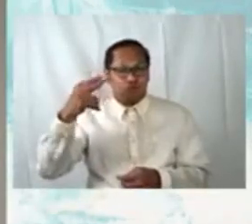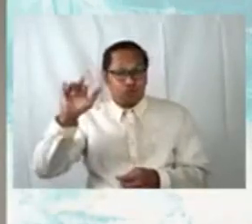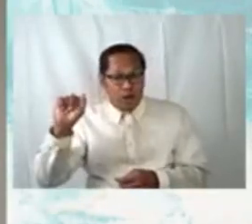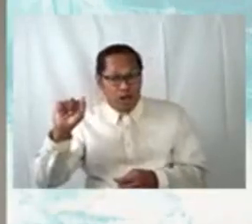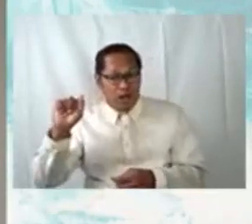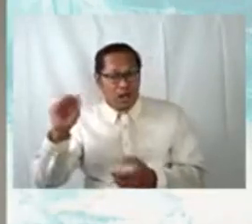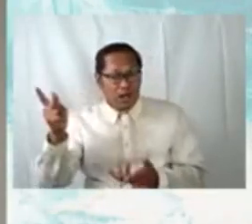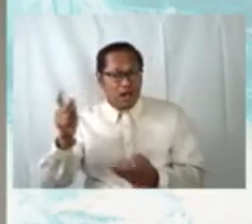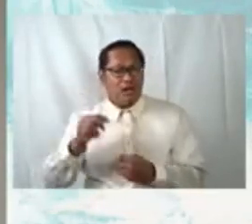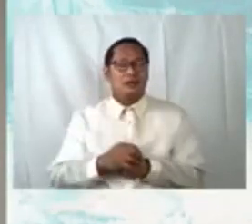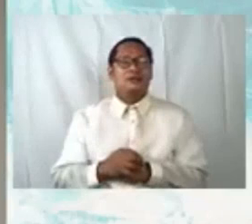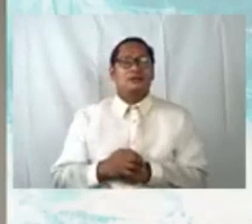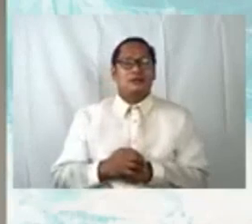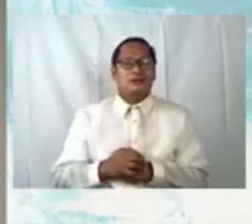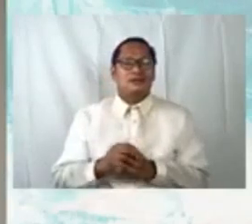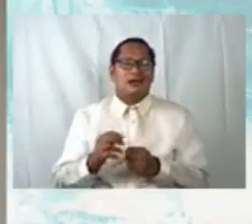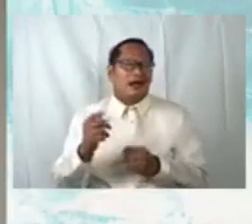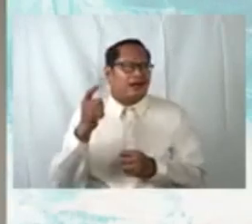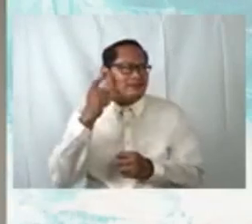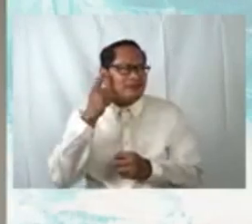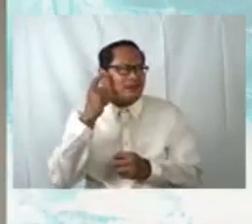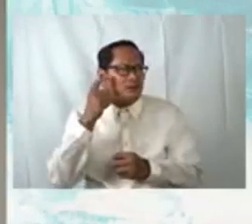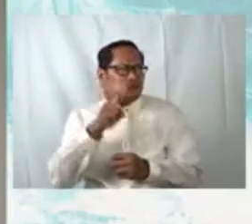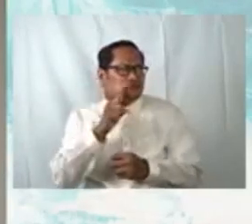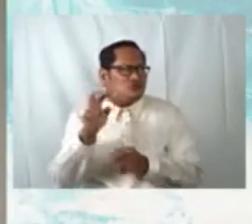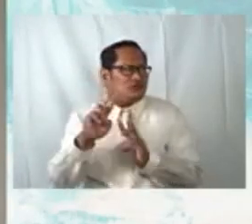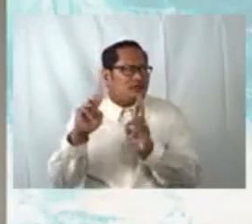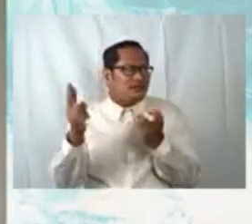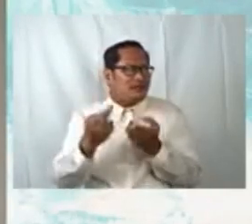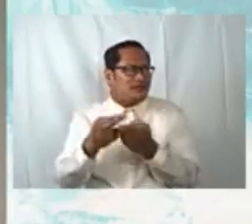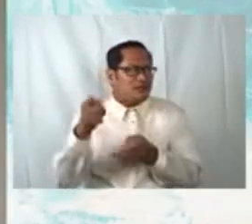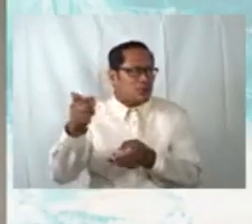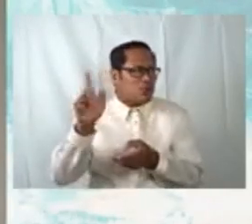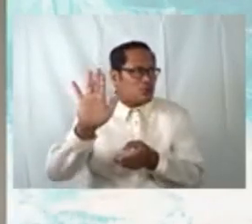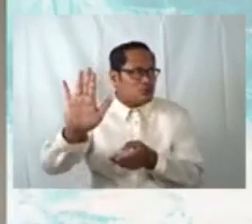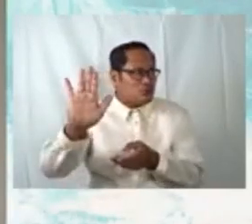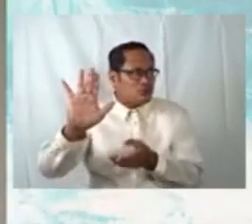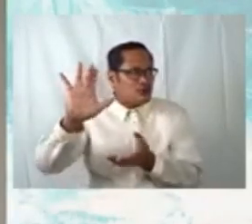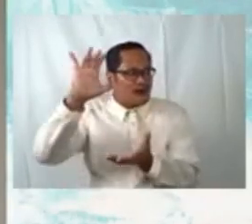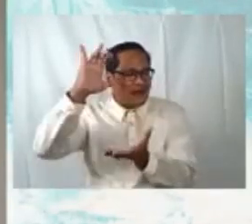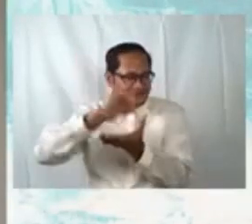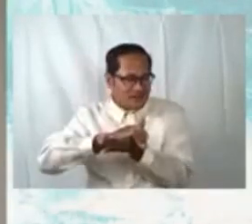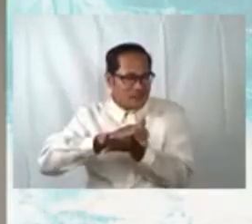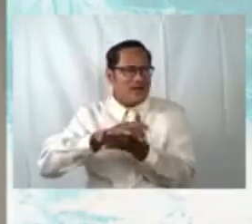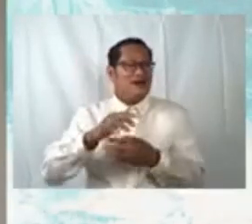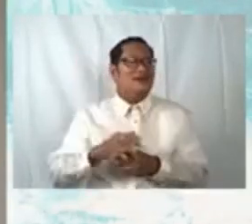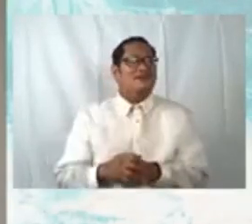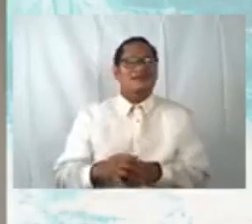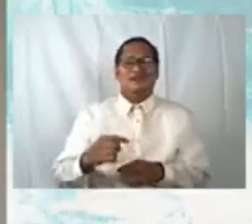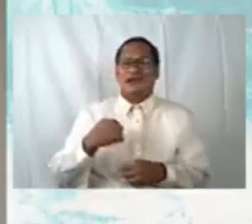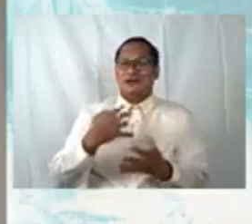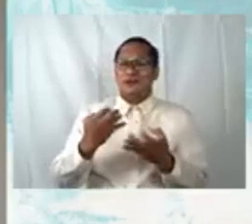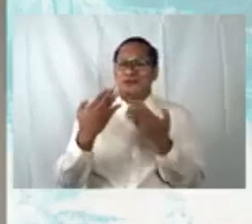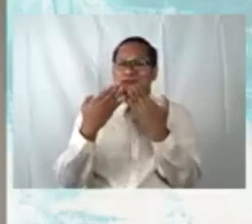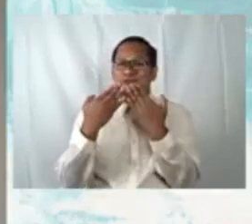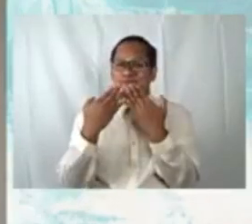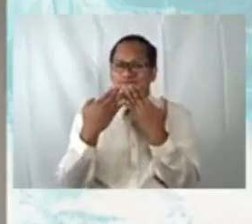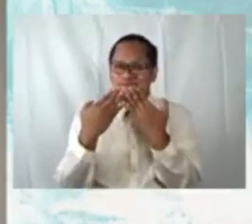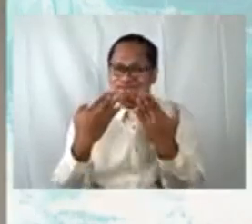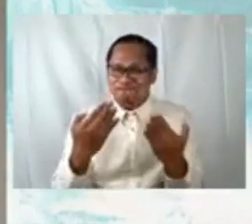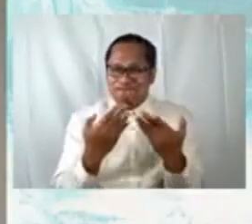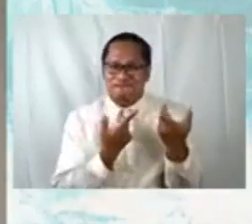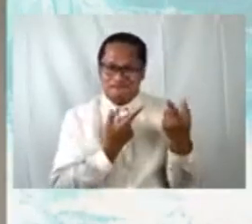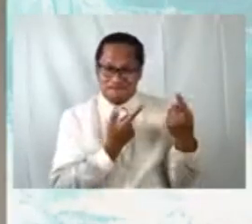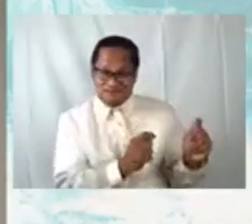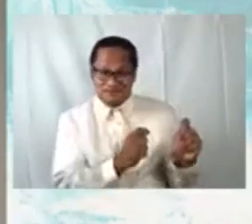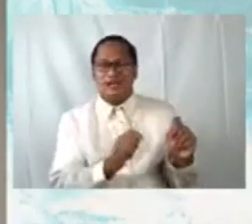mukhang kaanak ko ang inyong asawa. Ako po ay nagpapasalamat sa inyong tiwala. Gayon din kay